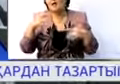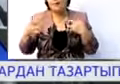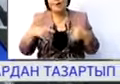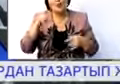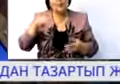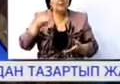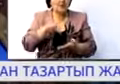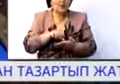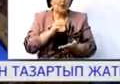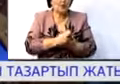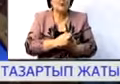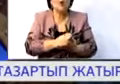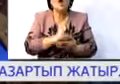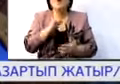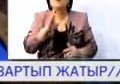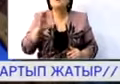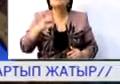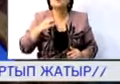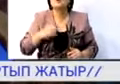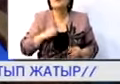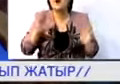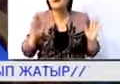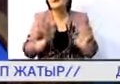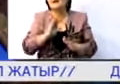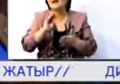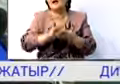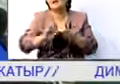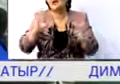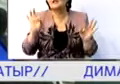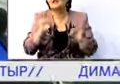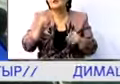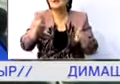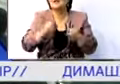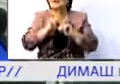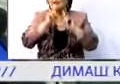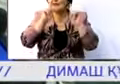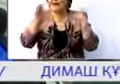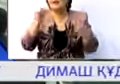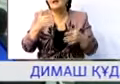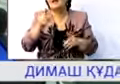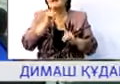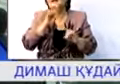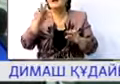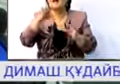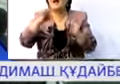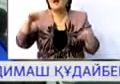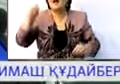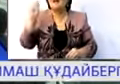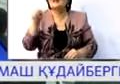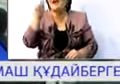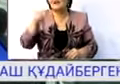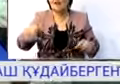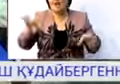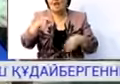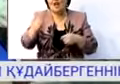өнерпаздары орындауда. Құлахмет Сейдахметұлы сазгерлігімен қатар дирижерлық қырымен де елге танылған. Сиқырлы таяқшасымен оркестрді